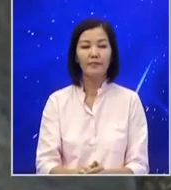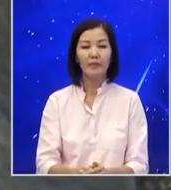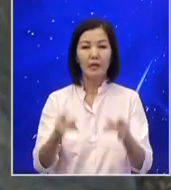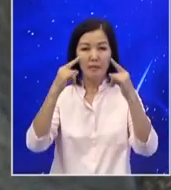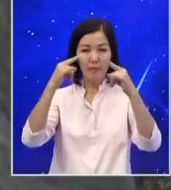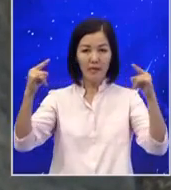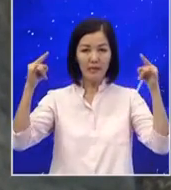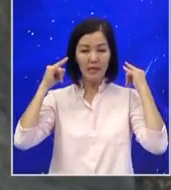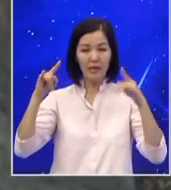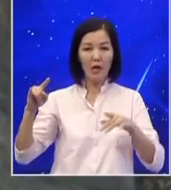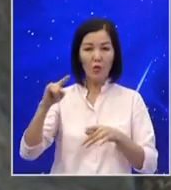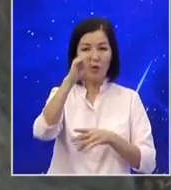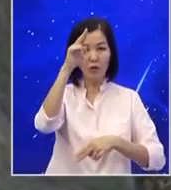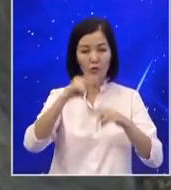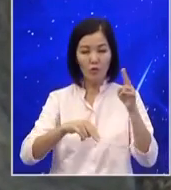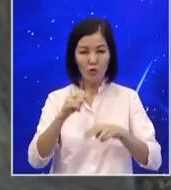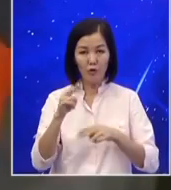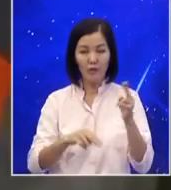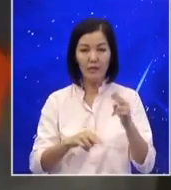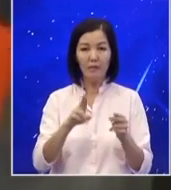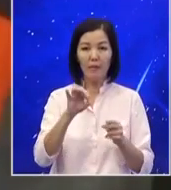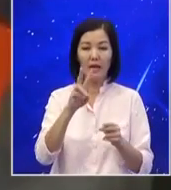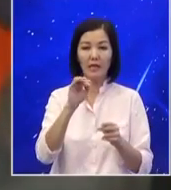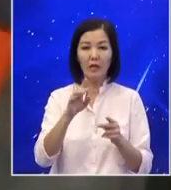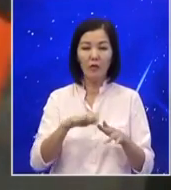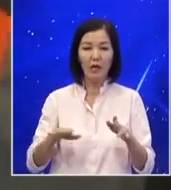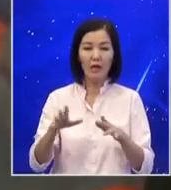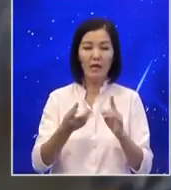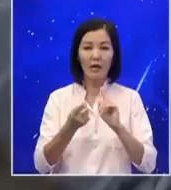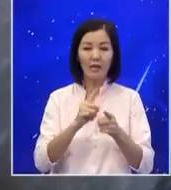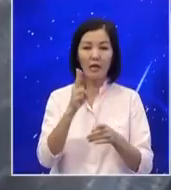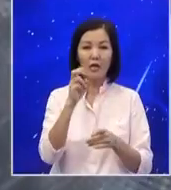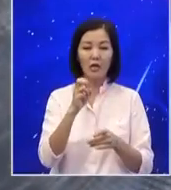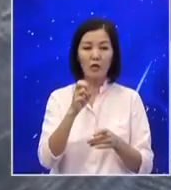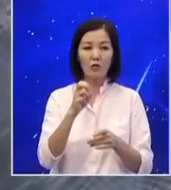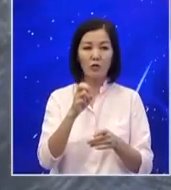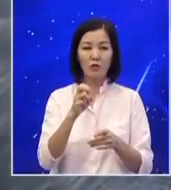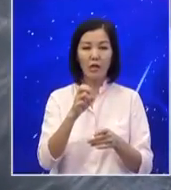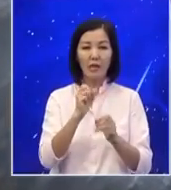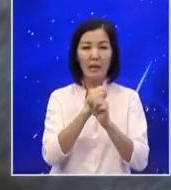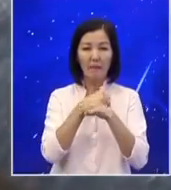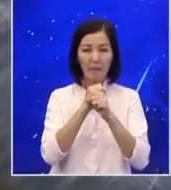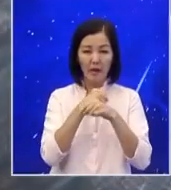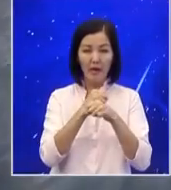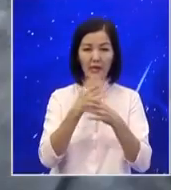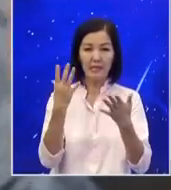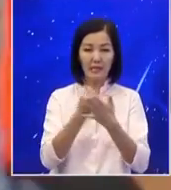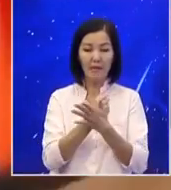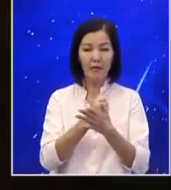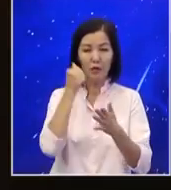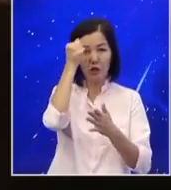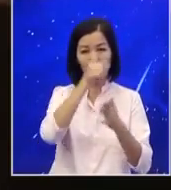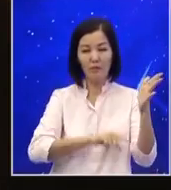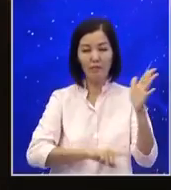Мексикадағы әуе айлағының құрылысы палеонтологиялық алаңға айналды. Әуежайда 200 мамонттың қаңқасы табылды. Еске салайық, мұнда жыл